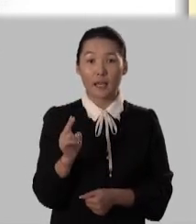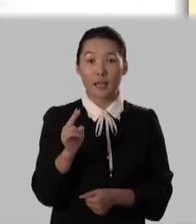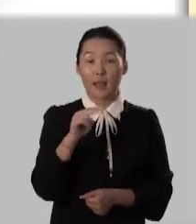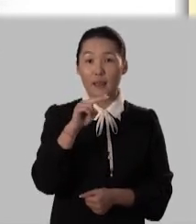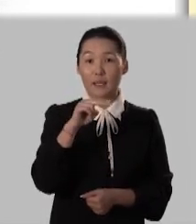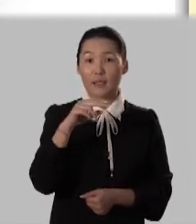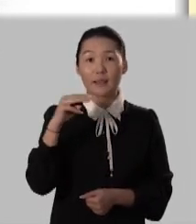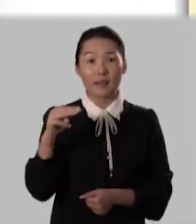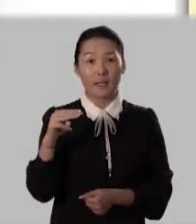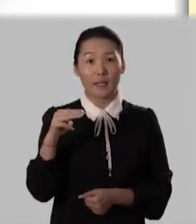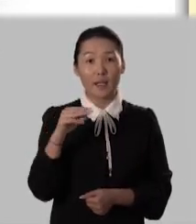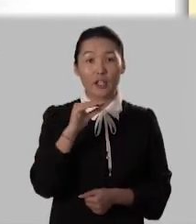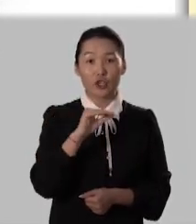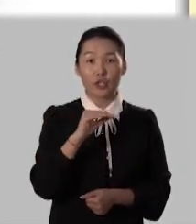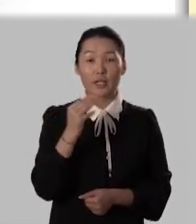же